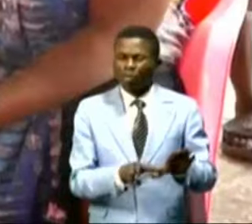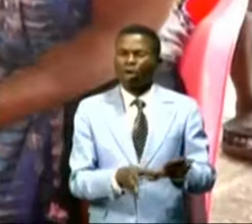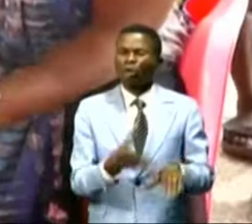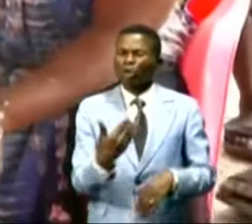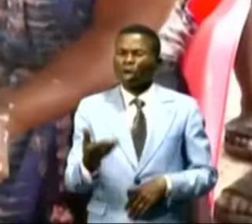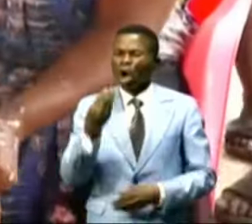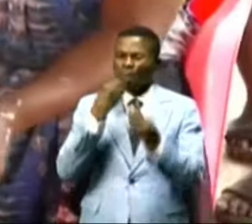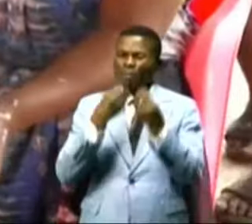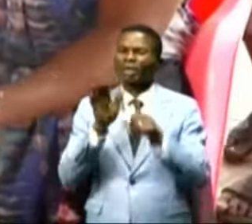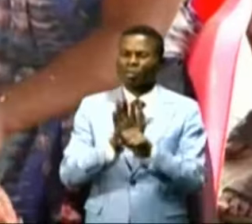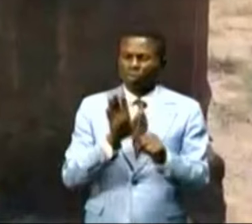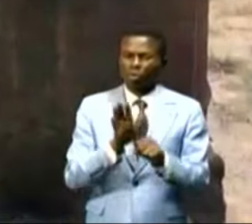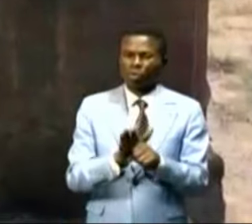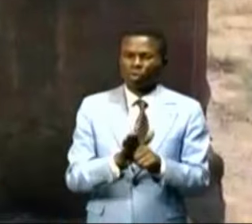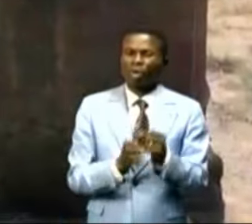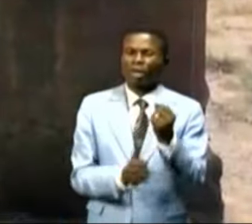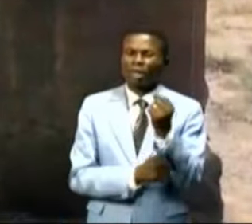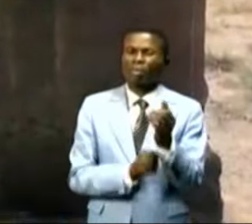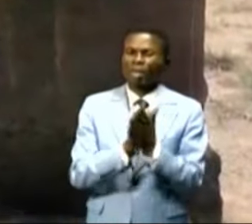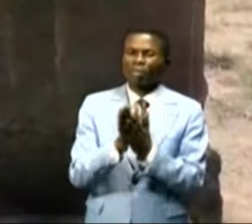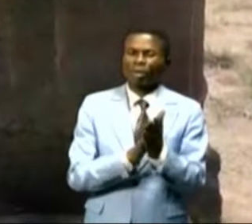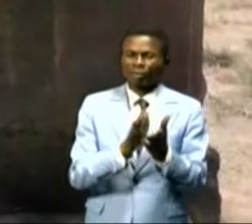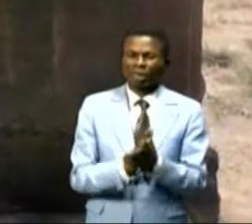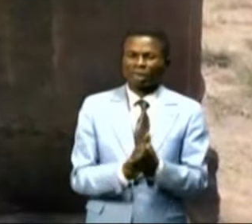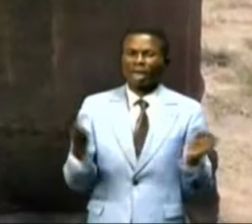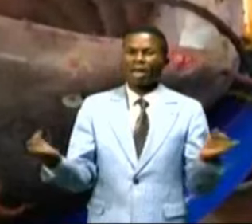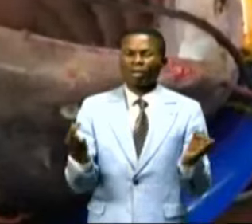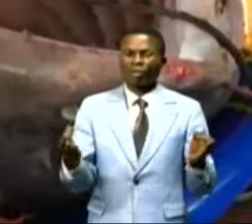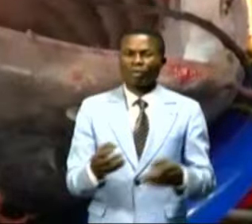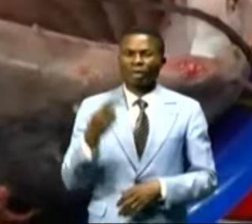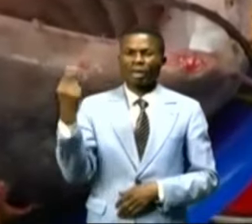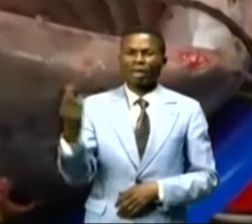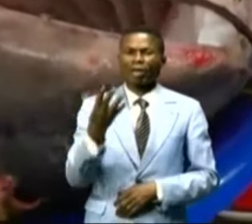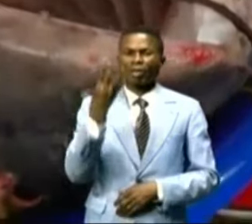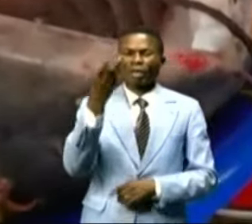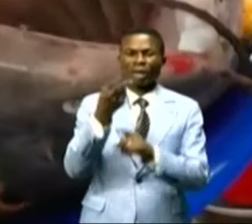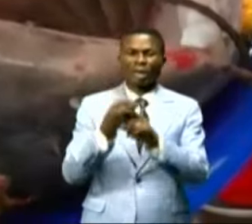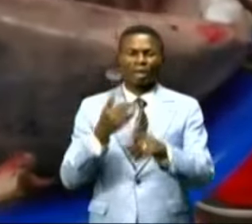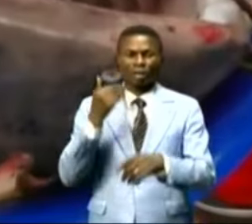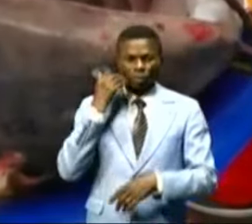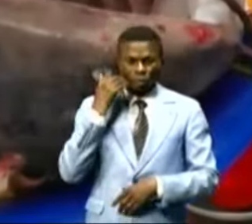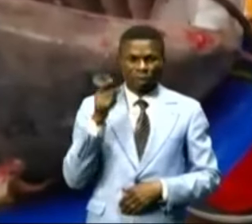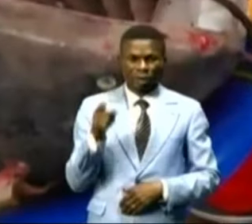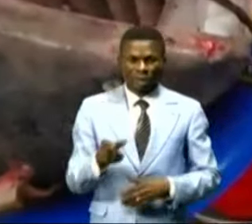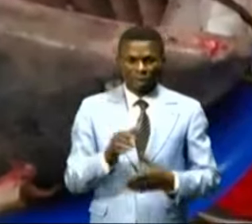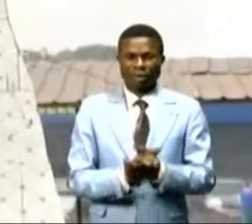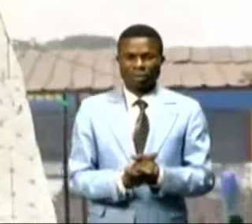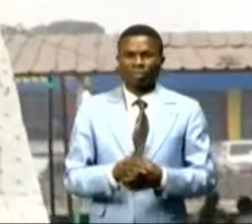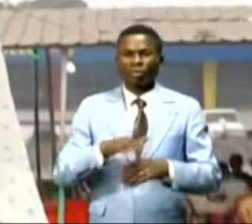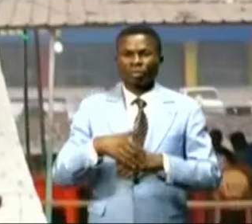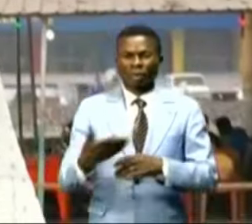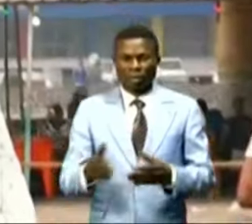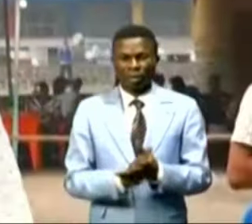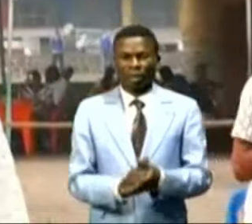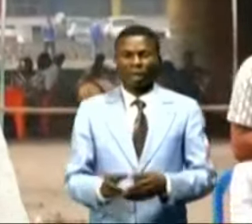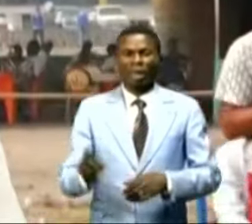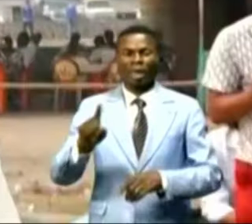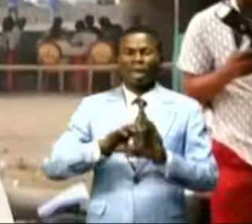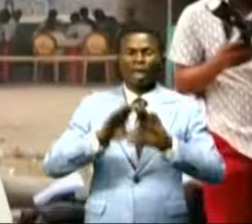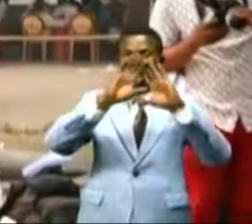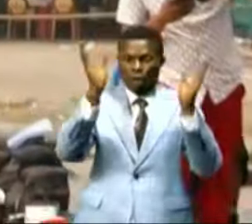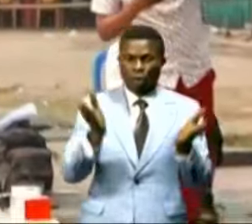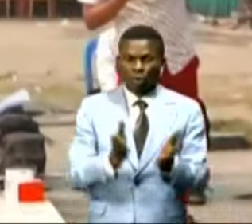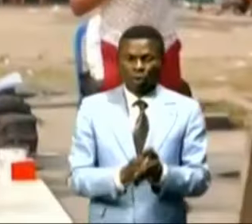est célébré ce 24 juin 2024. À Kinshasa, cette 57e édition a vécu dans la commune de Lancélé, à la cité